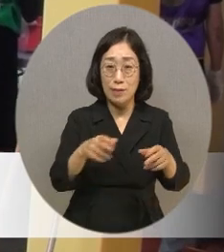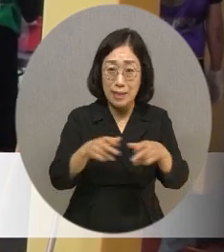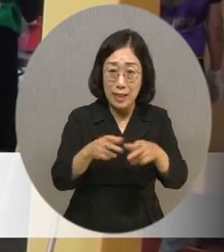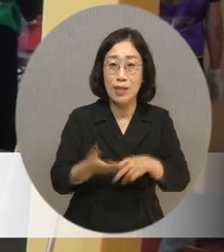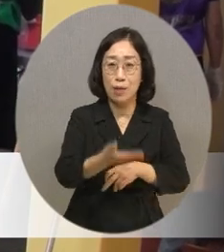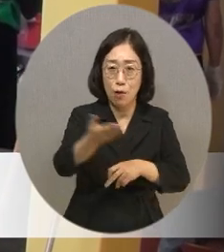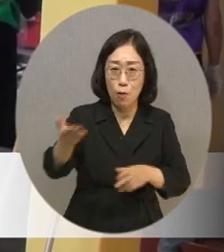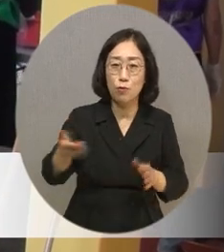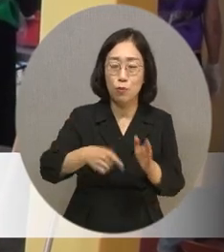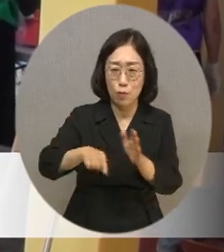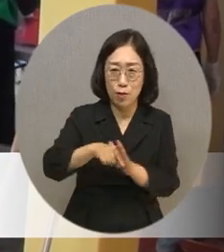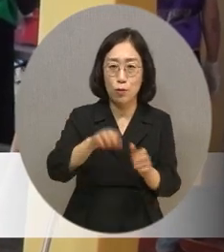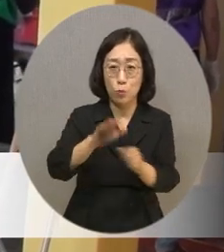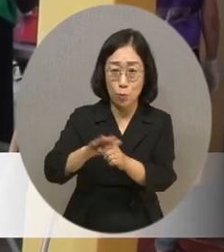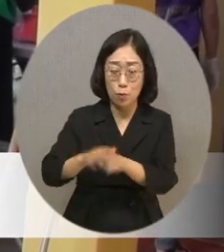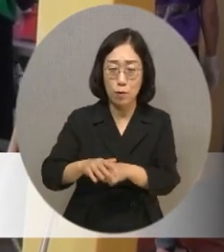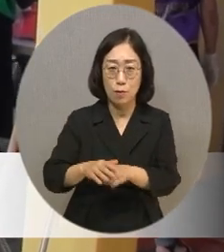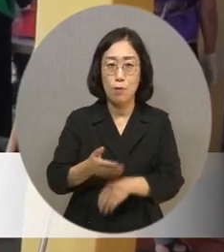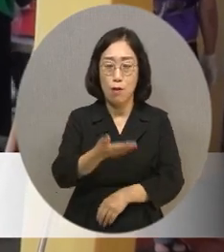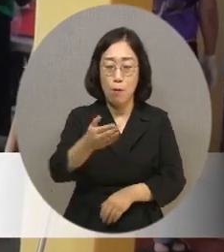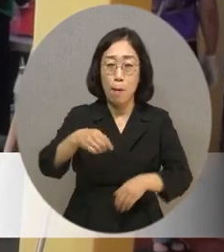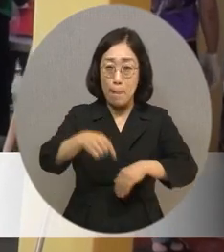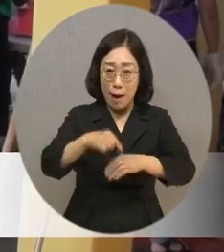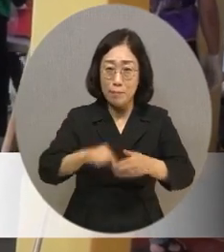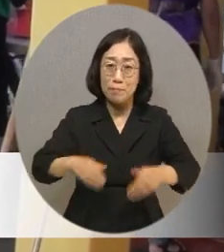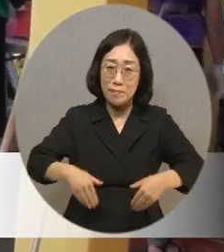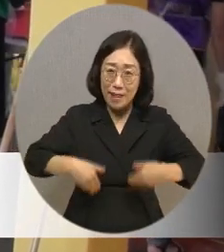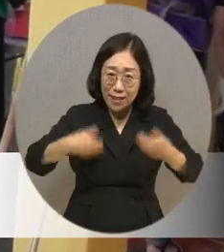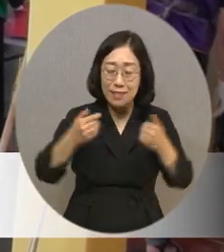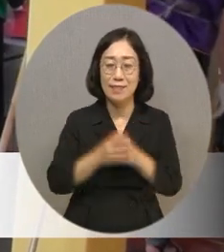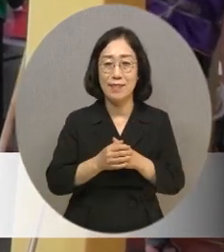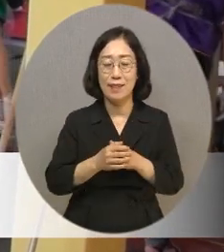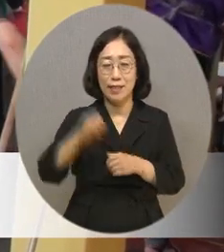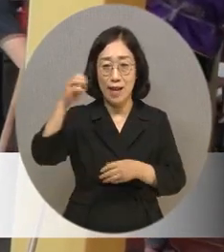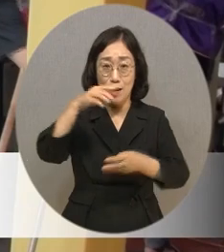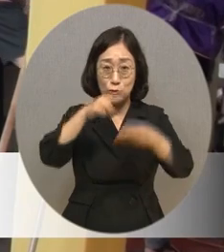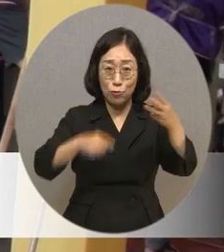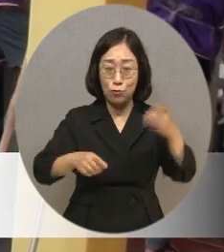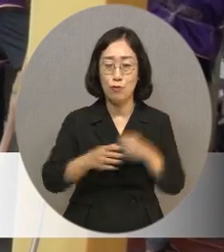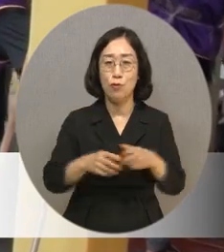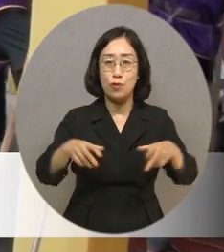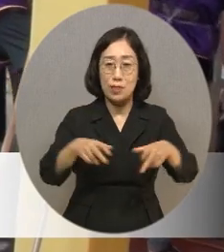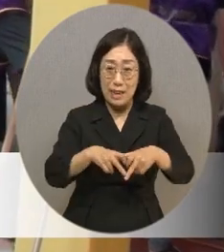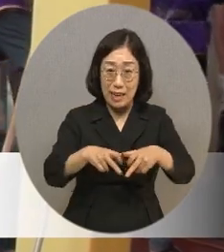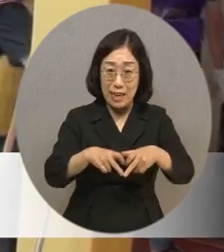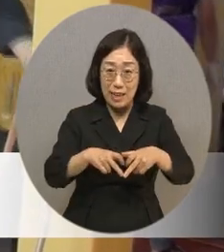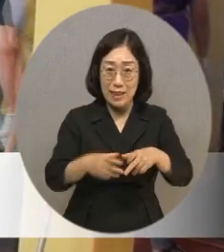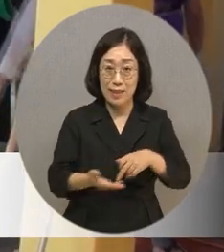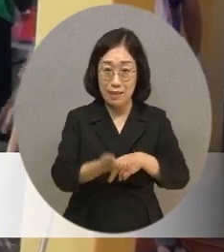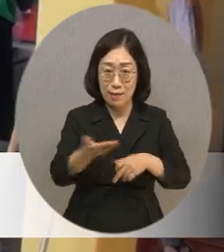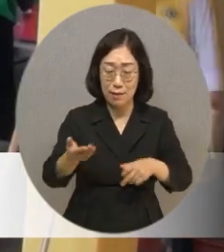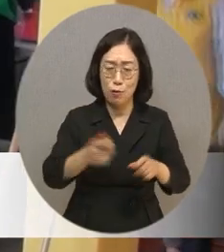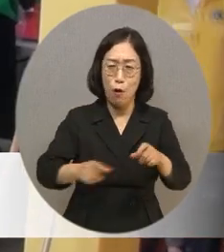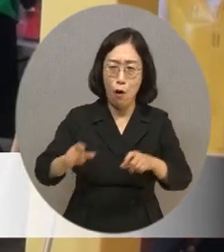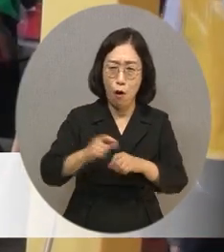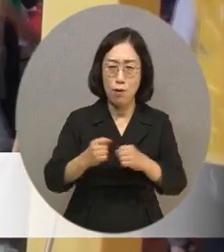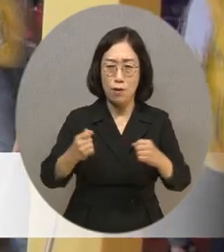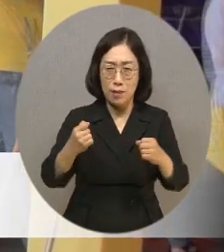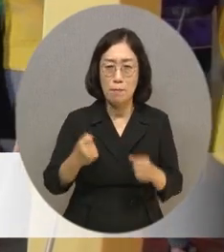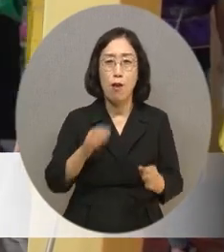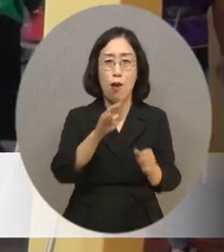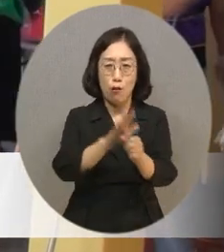감사드리고요 여러분들이 이렇게 따뜻한 마음이 있기 때문에 우리 양주에 사는 우리 장애인들이 더욱더 힘